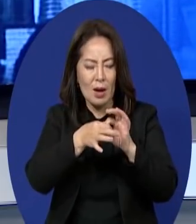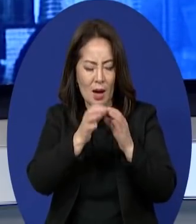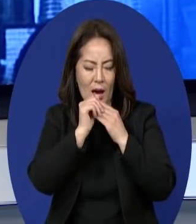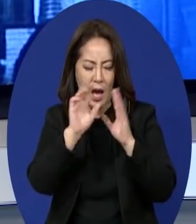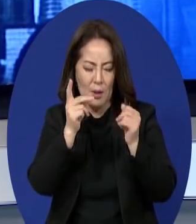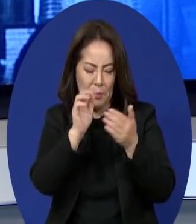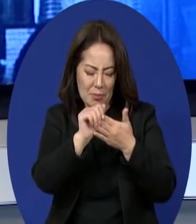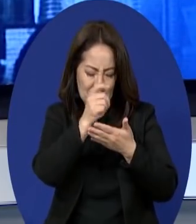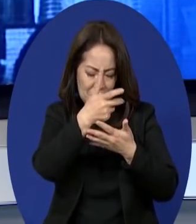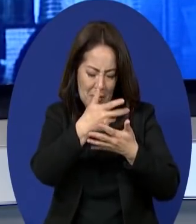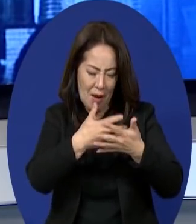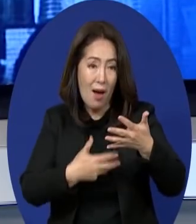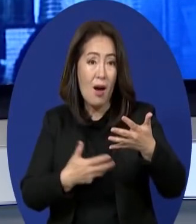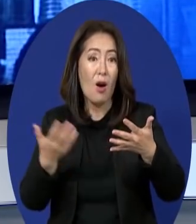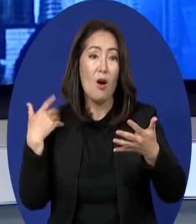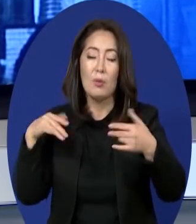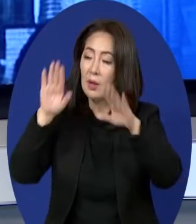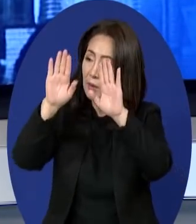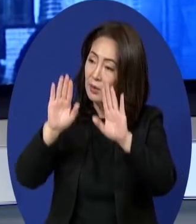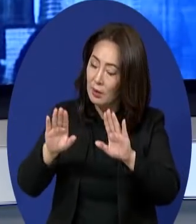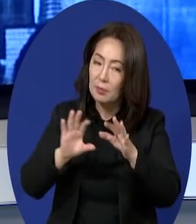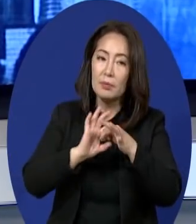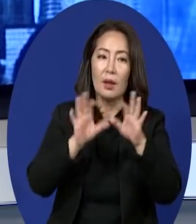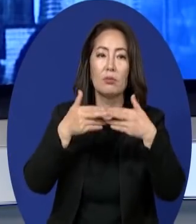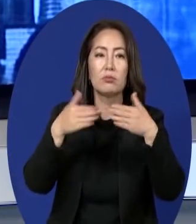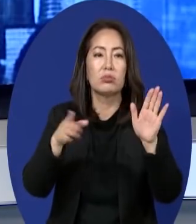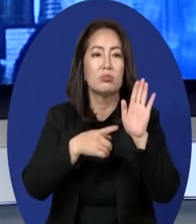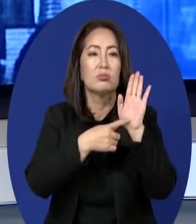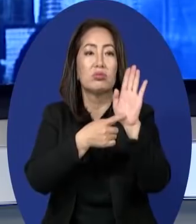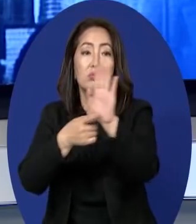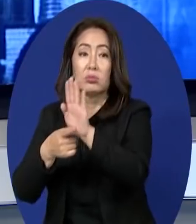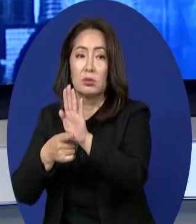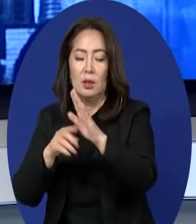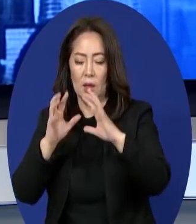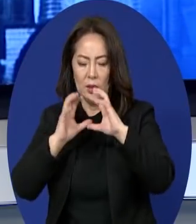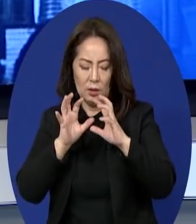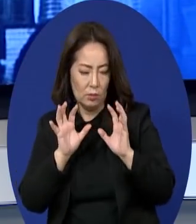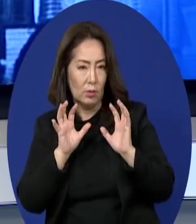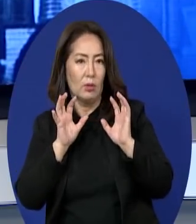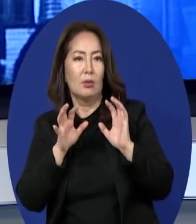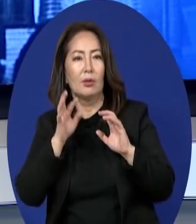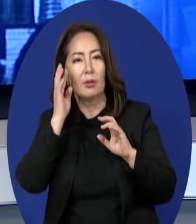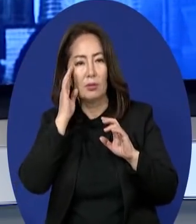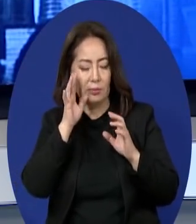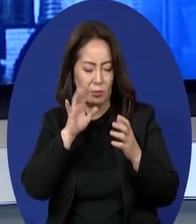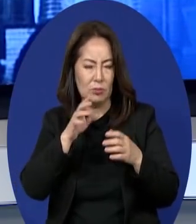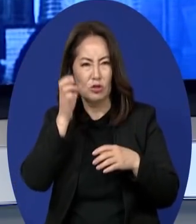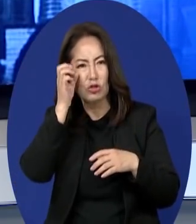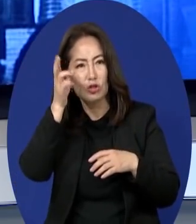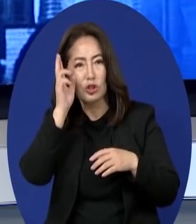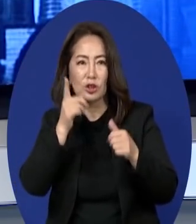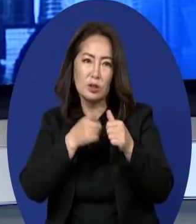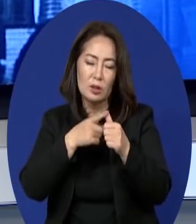Pandora Papers нэрээр өнгөрсөн ням гарагт олон нийтэд ил болгосон. За үүний дараагаар дэлхийн одоо олон орны эрх баригчид уг мэдээлэлд багтсан